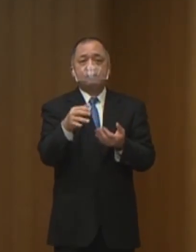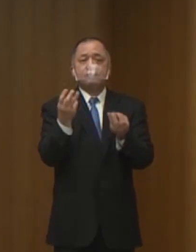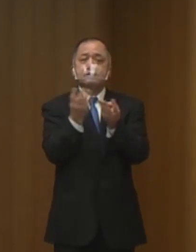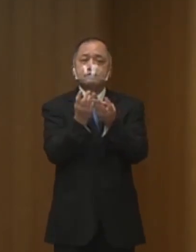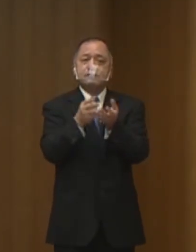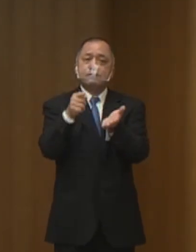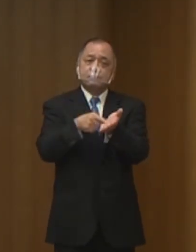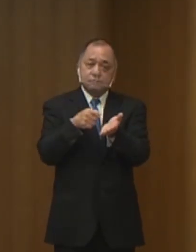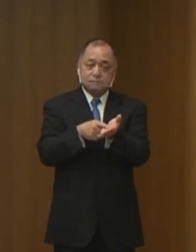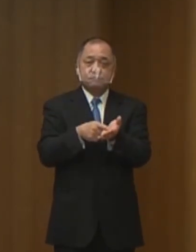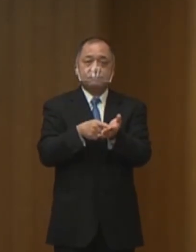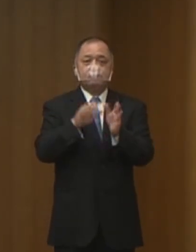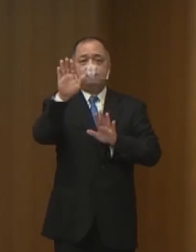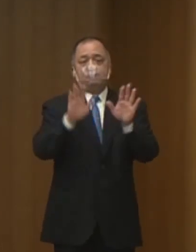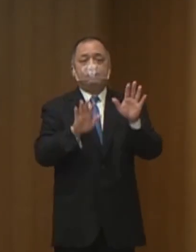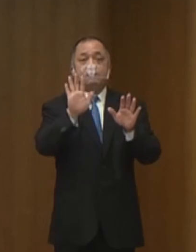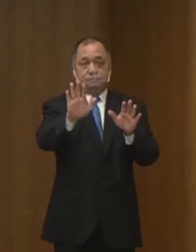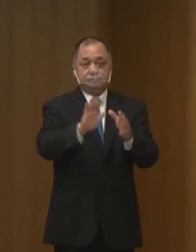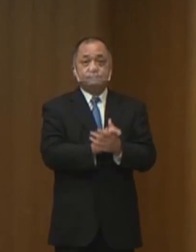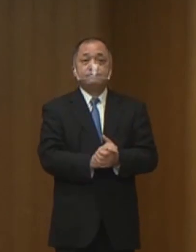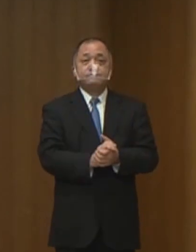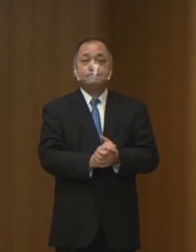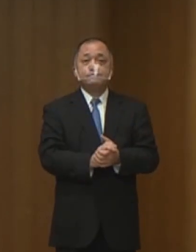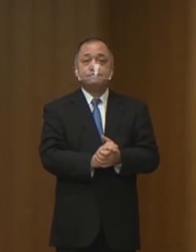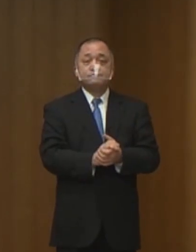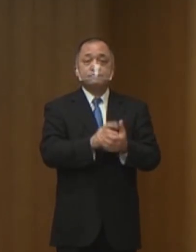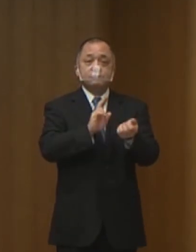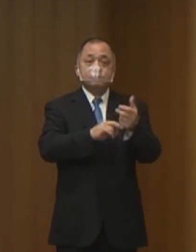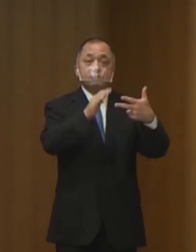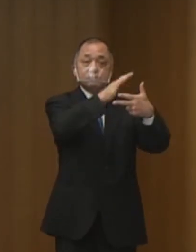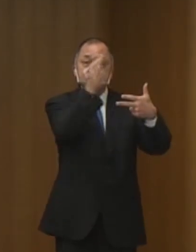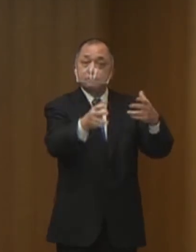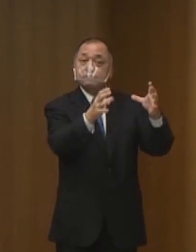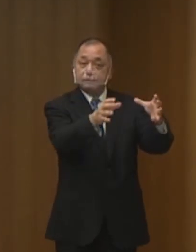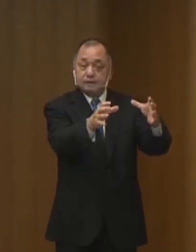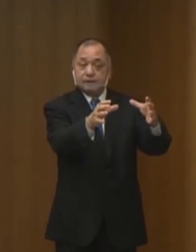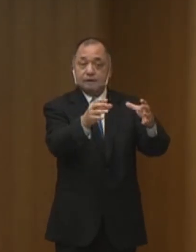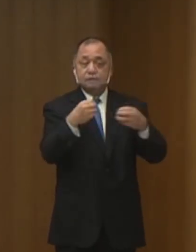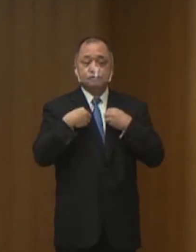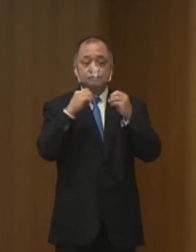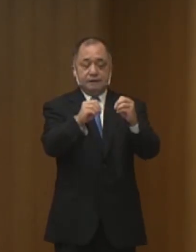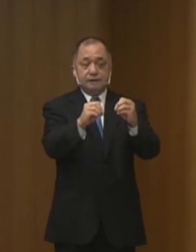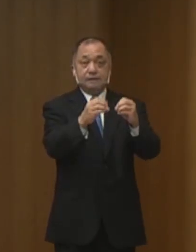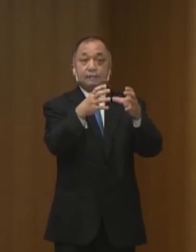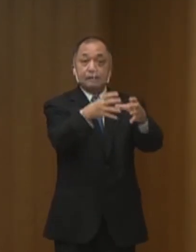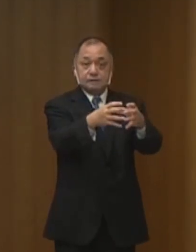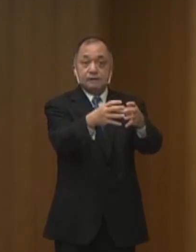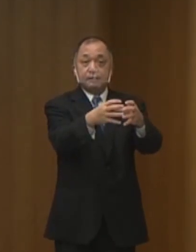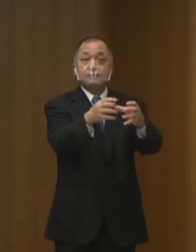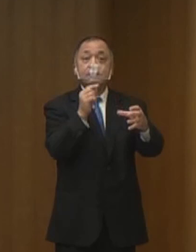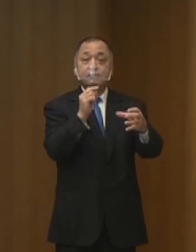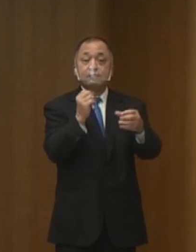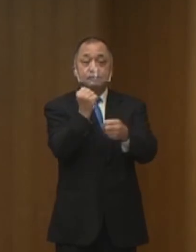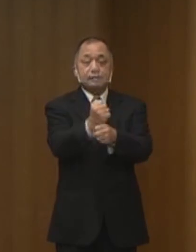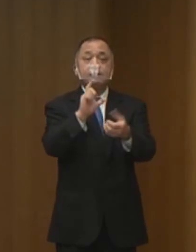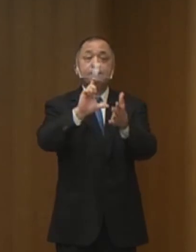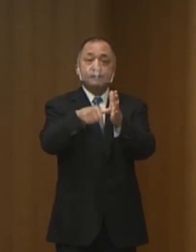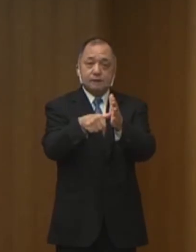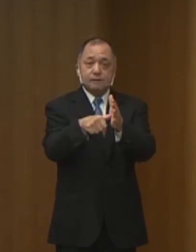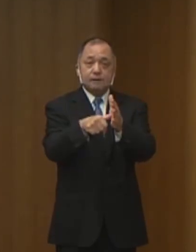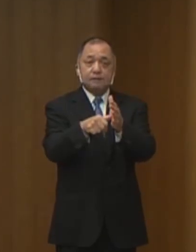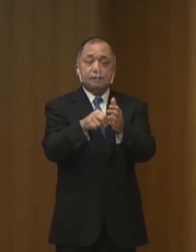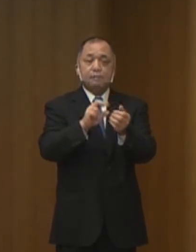況でございます。これは医療施設においてですね、集団感染、こちらが発生をいたしますと、